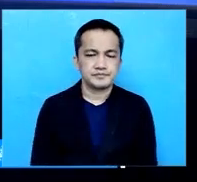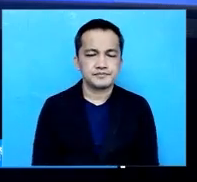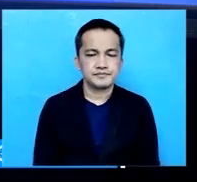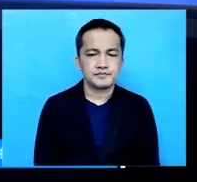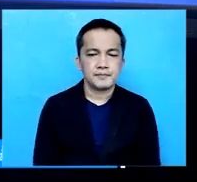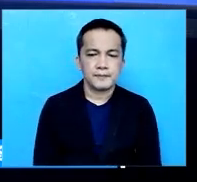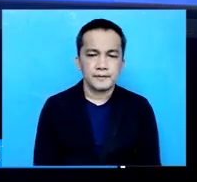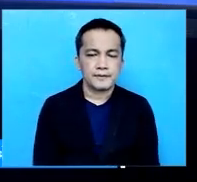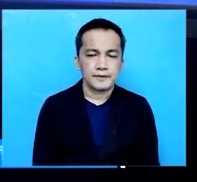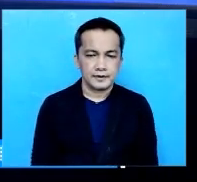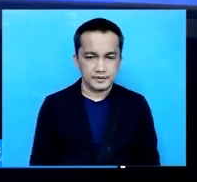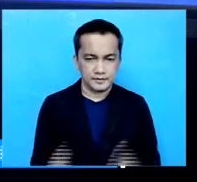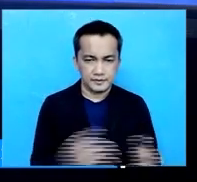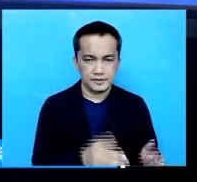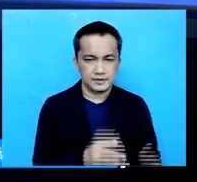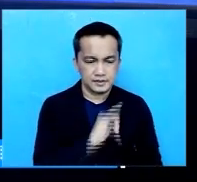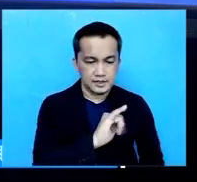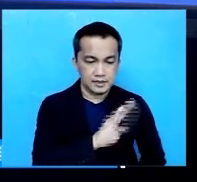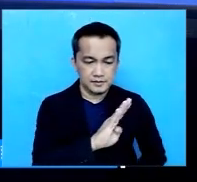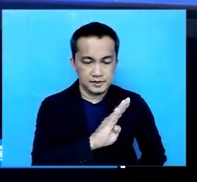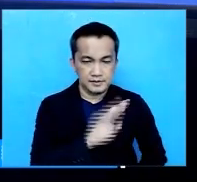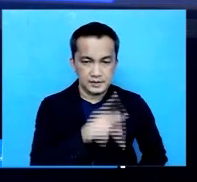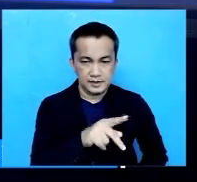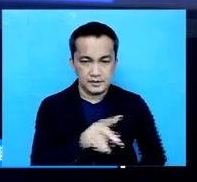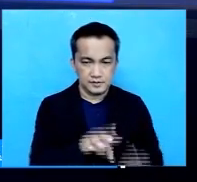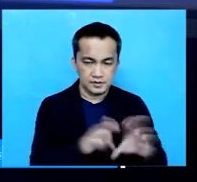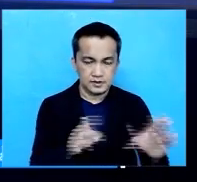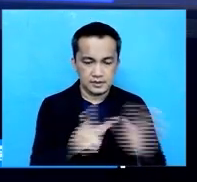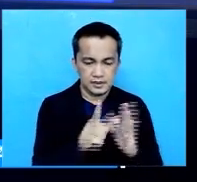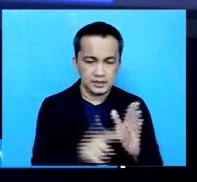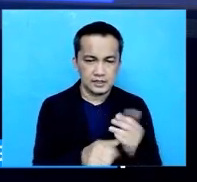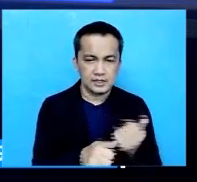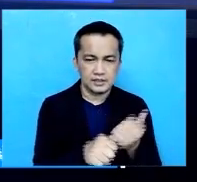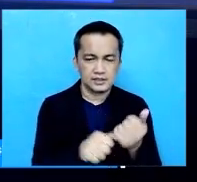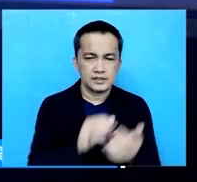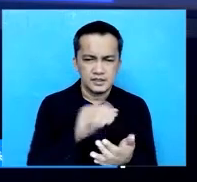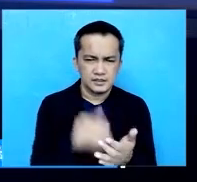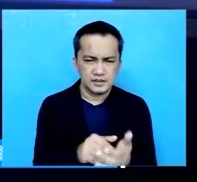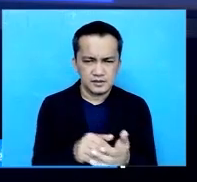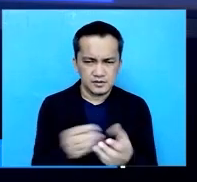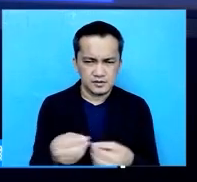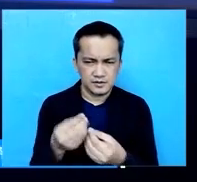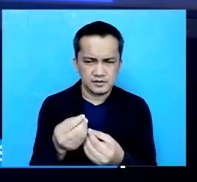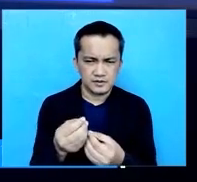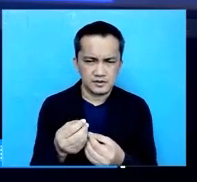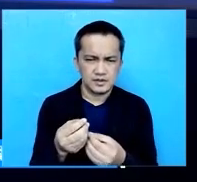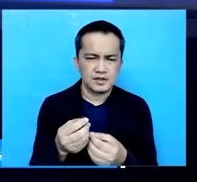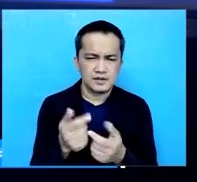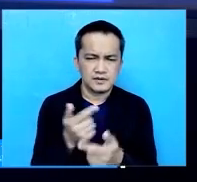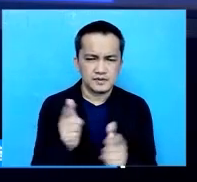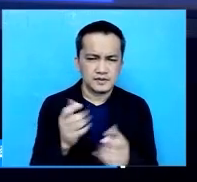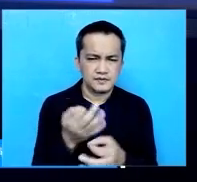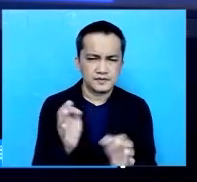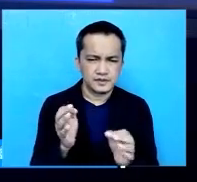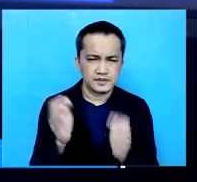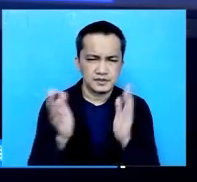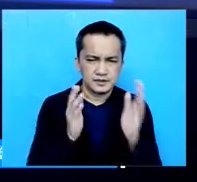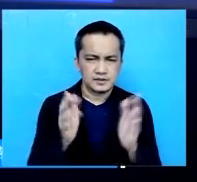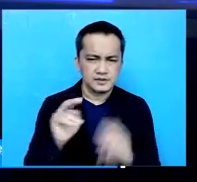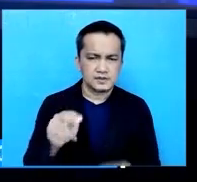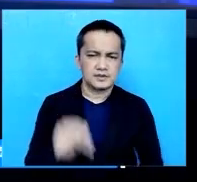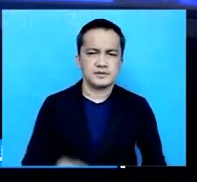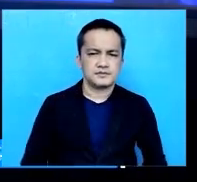Binuksan na ng Integrated Bar of the Philippines ang kanilang Legal Aid Center na layong magbigay na libreng serbisyo para sa mga nangangailangan.